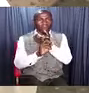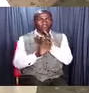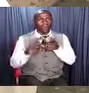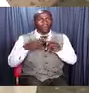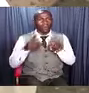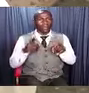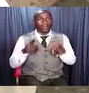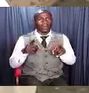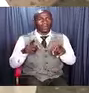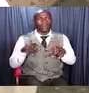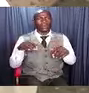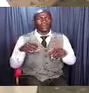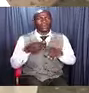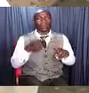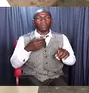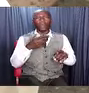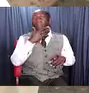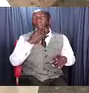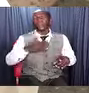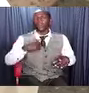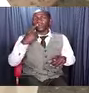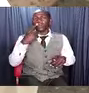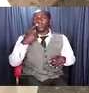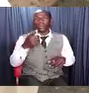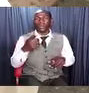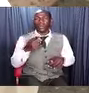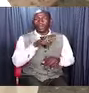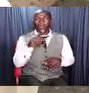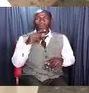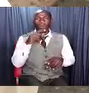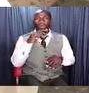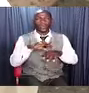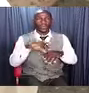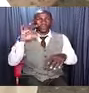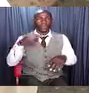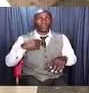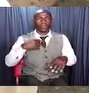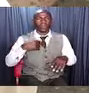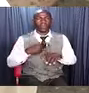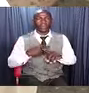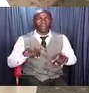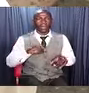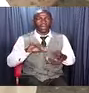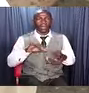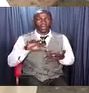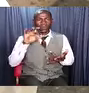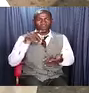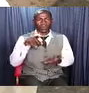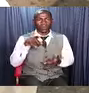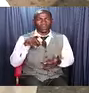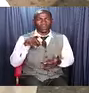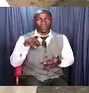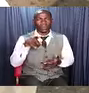yote niliyoyasikia kwa baba yangu nimewaarifu. Si ninyi mlionichagua mimi, bali ni mimi niliyewachagua